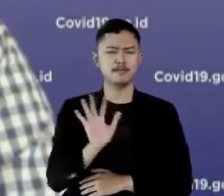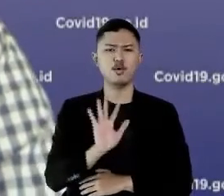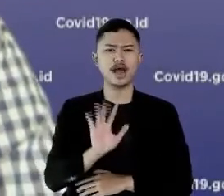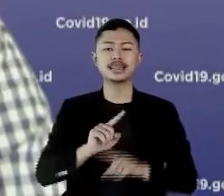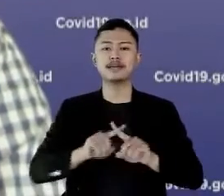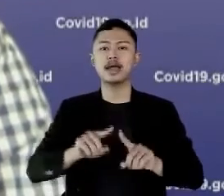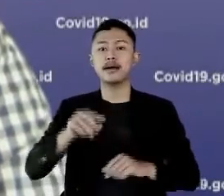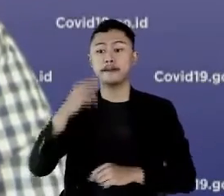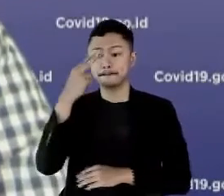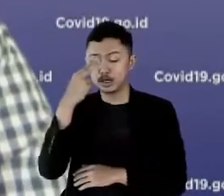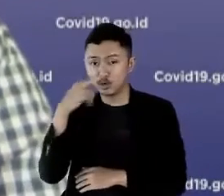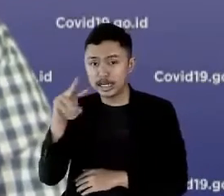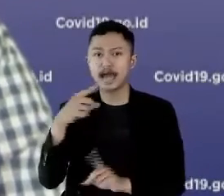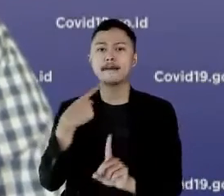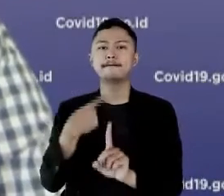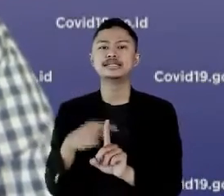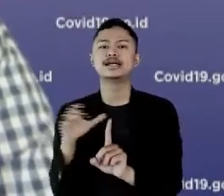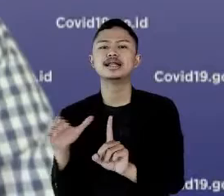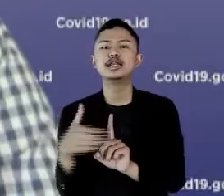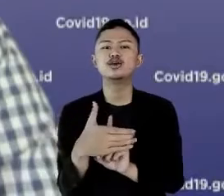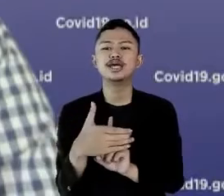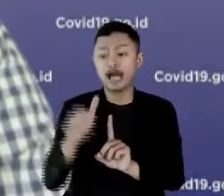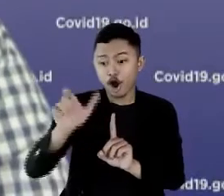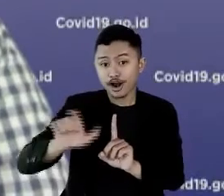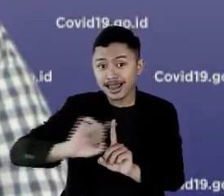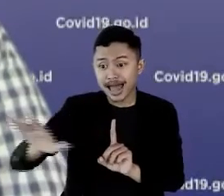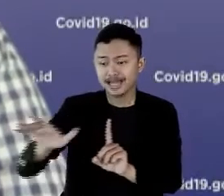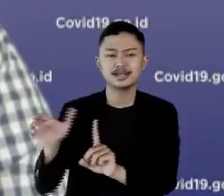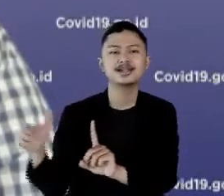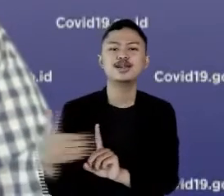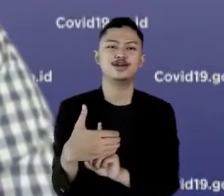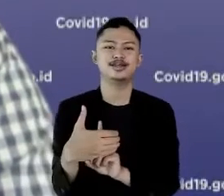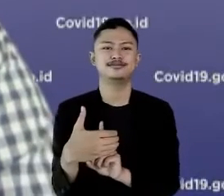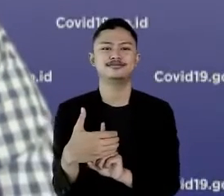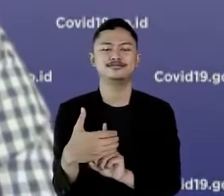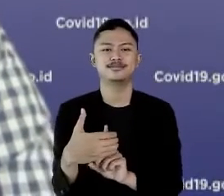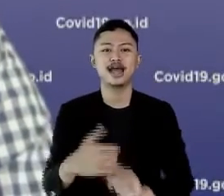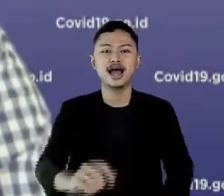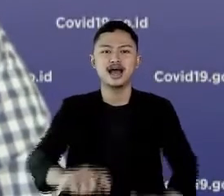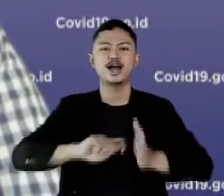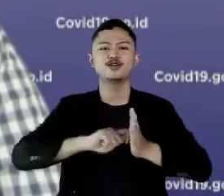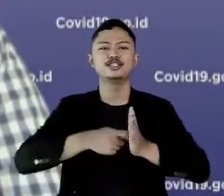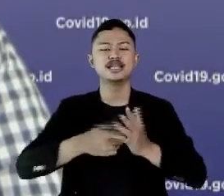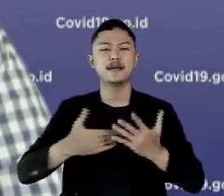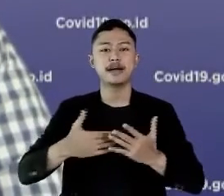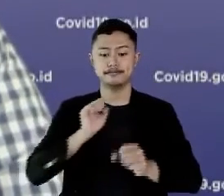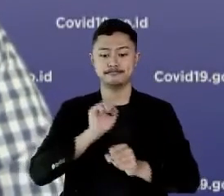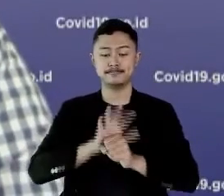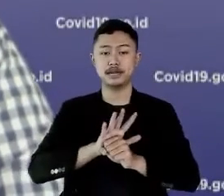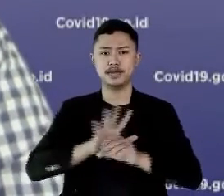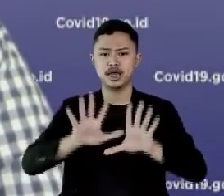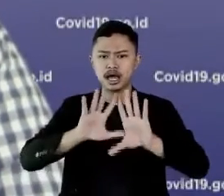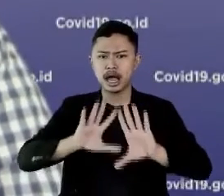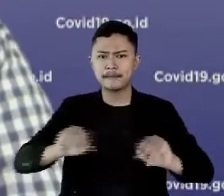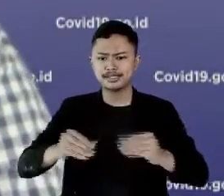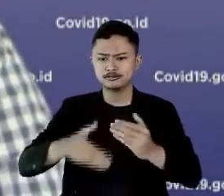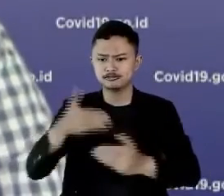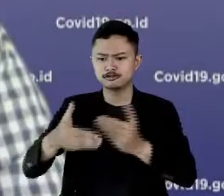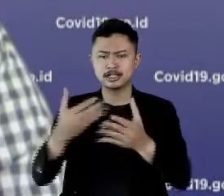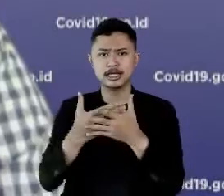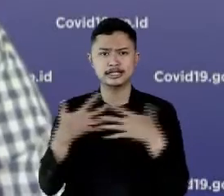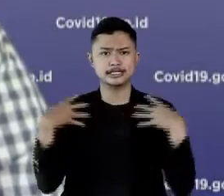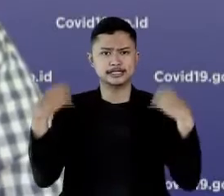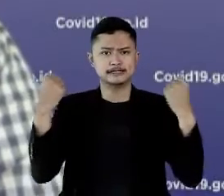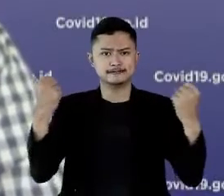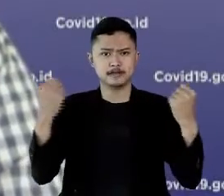ini pesan kunci bahwa ya kalau kita mau melewati pandemi ini dengan selamat